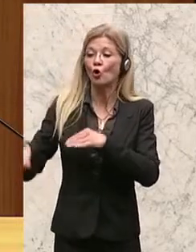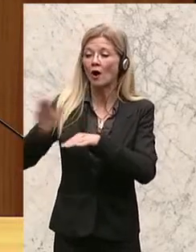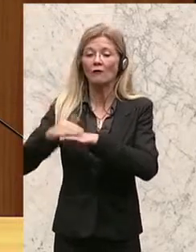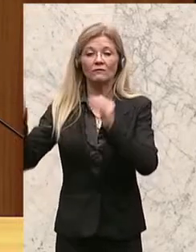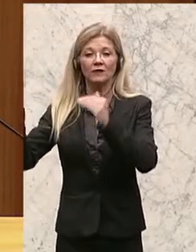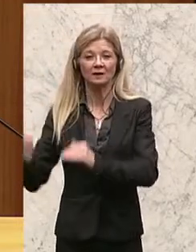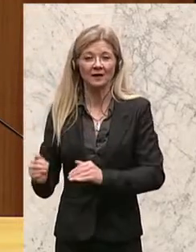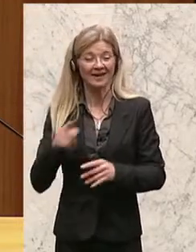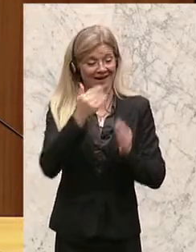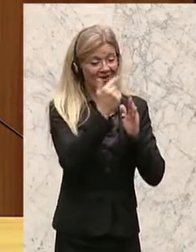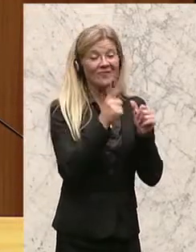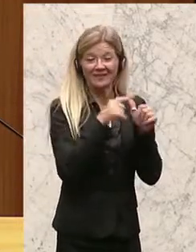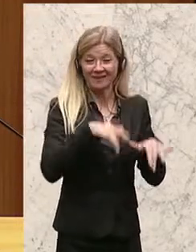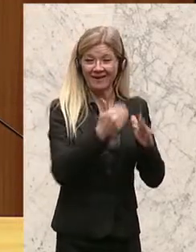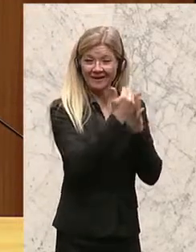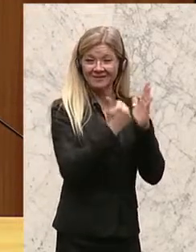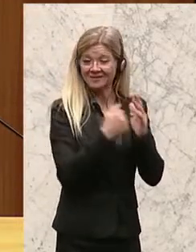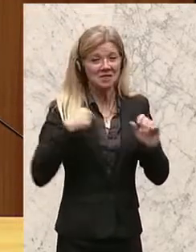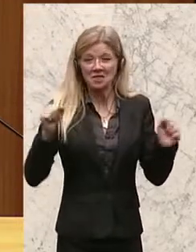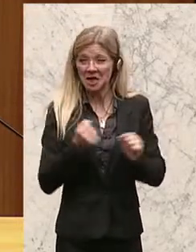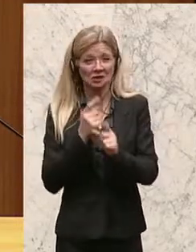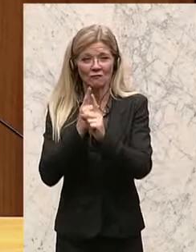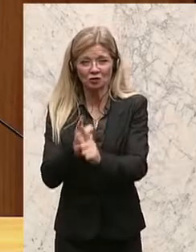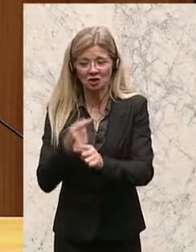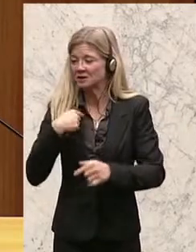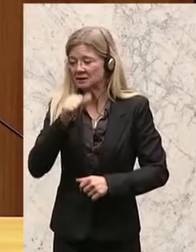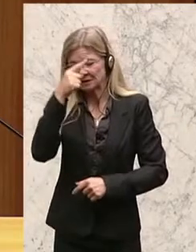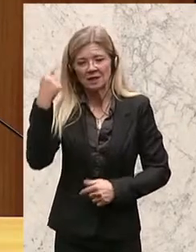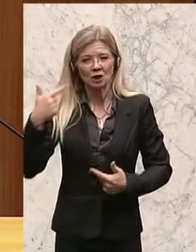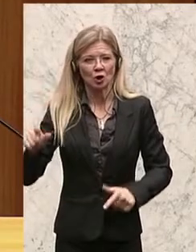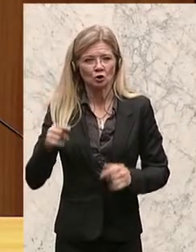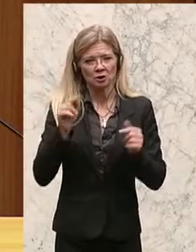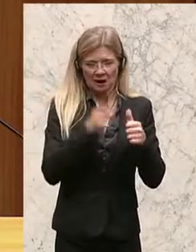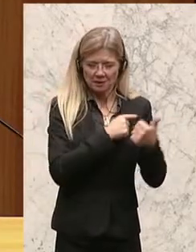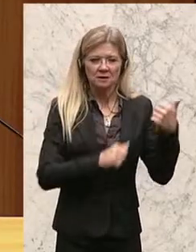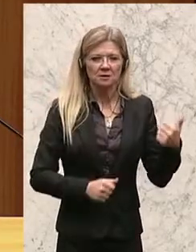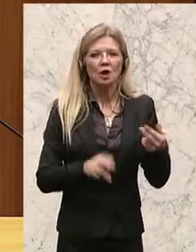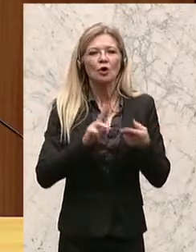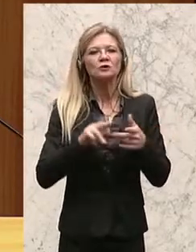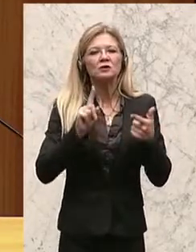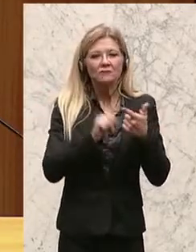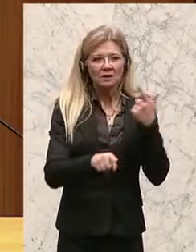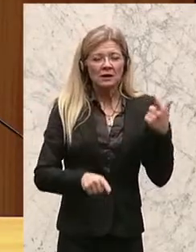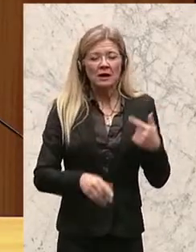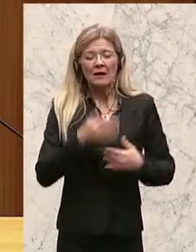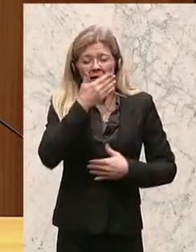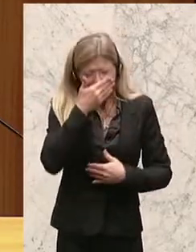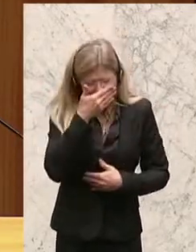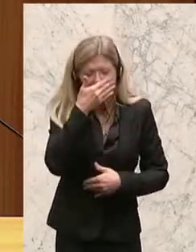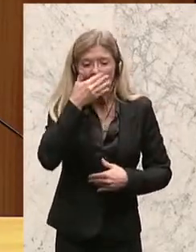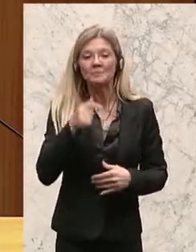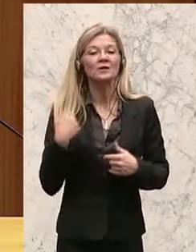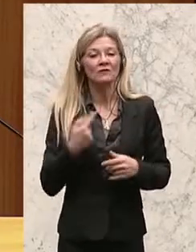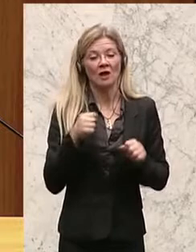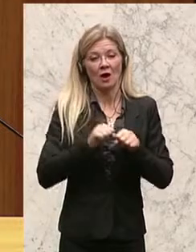kann, macht keinen Sinn. Punkt 1. Punkt 2, und das haben wir auch kritisiert, und zwar seit Anbeginn, seit dem Jahr 2011